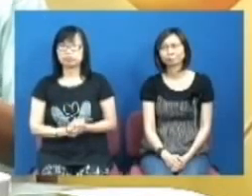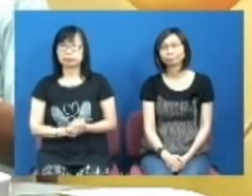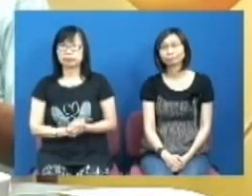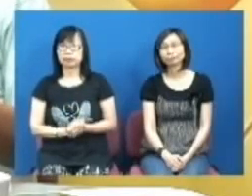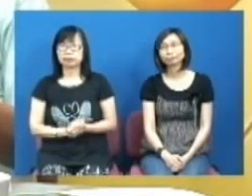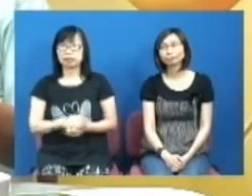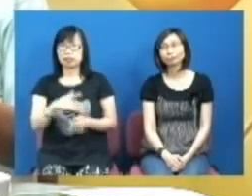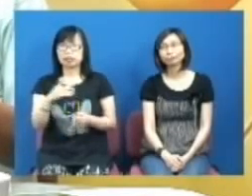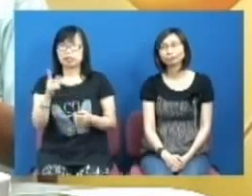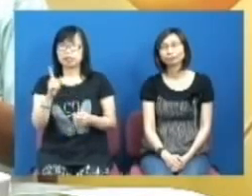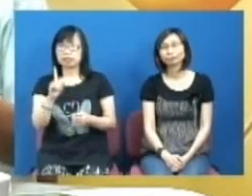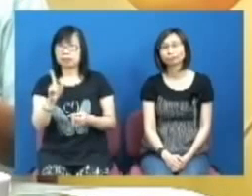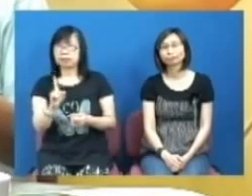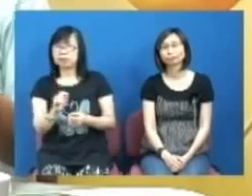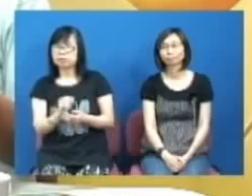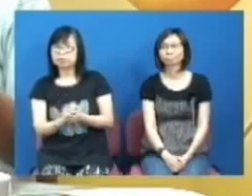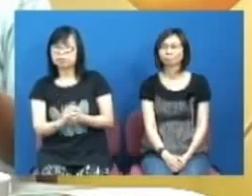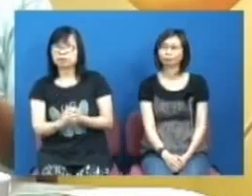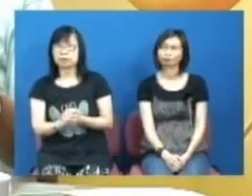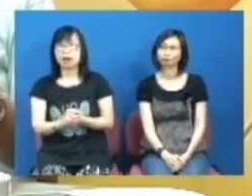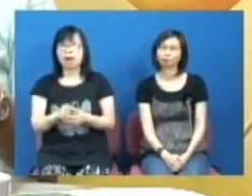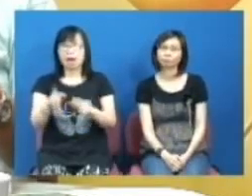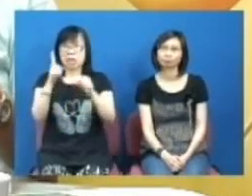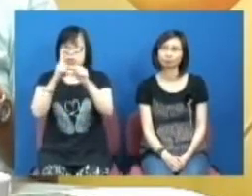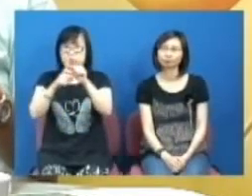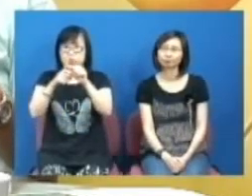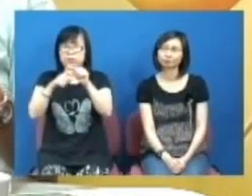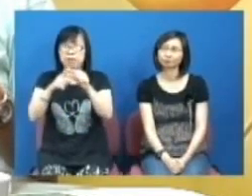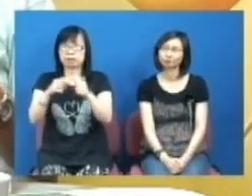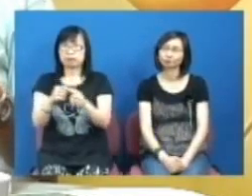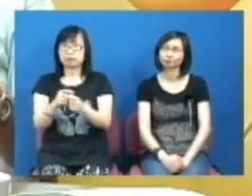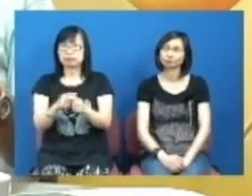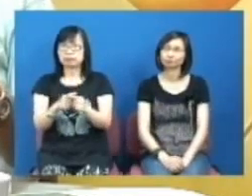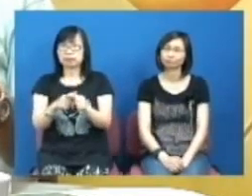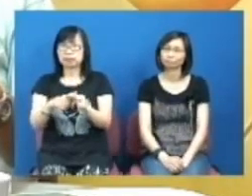會令佢在中產階級或者是